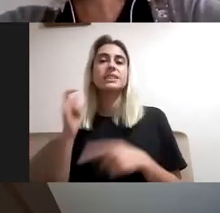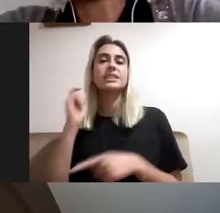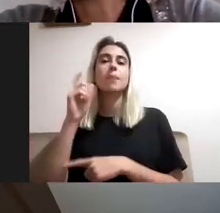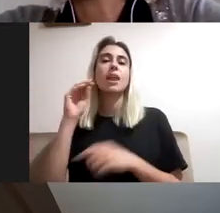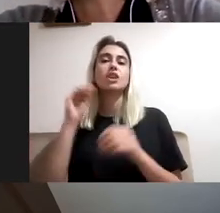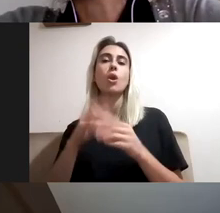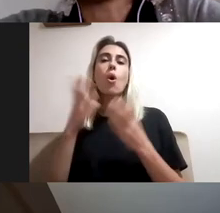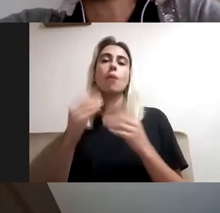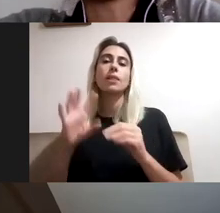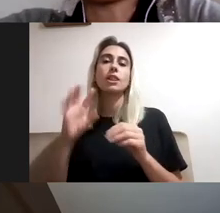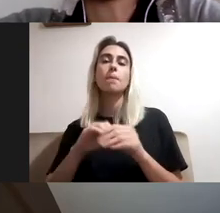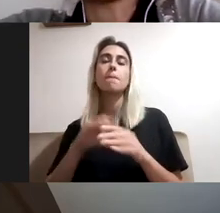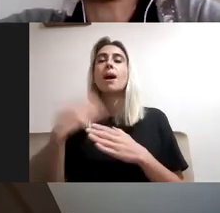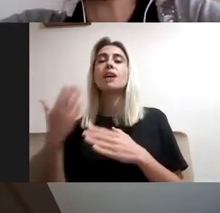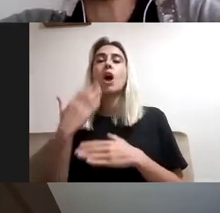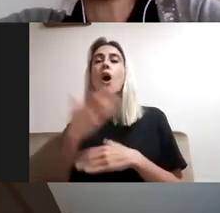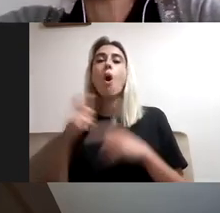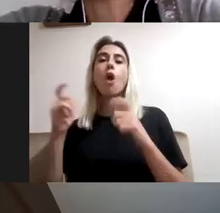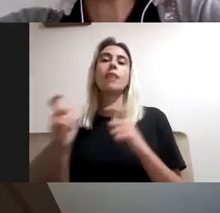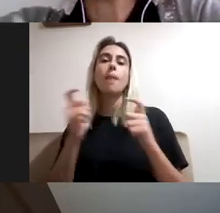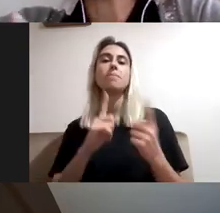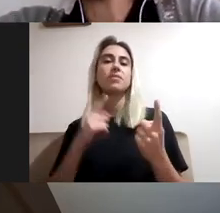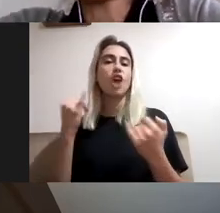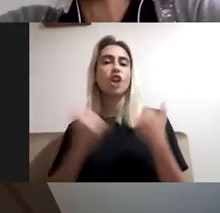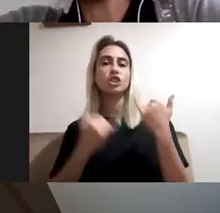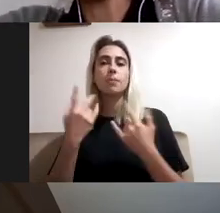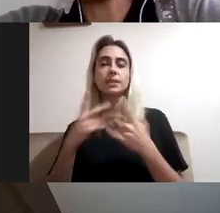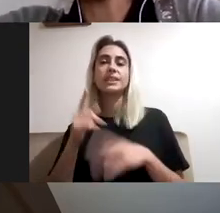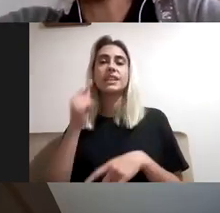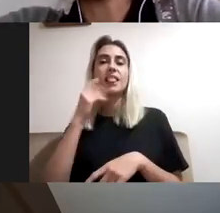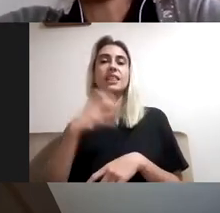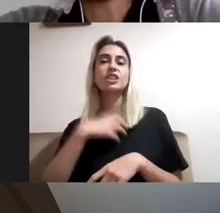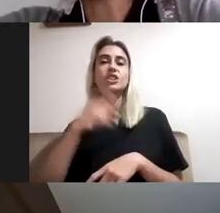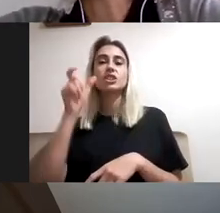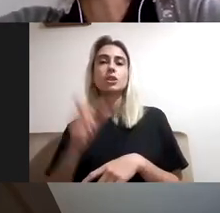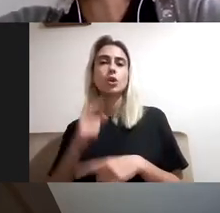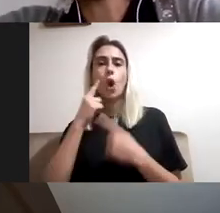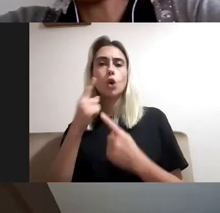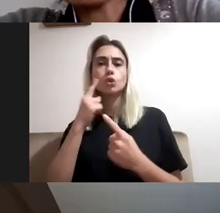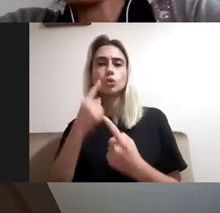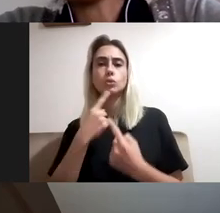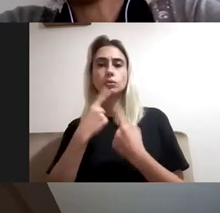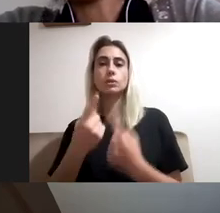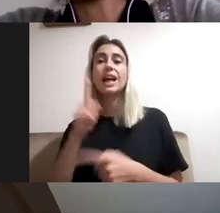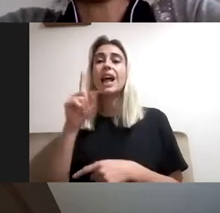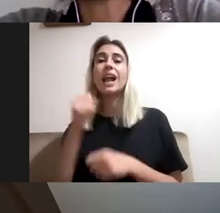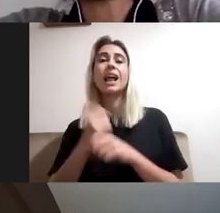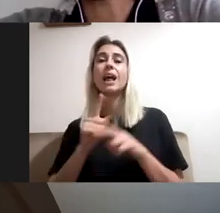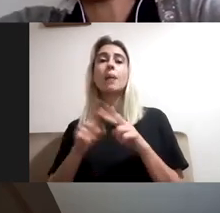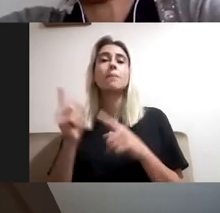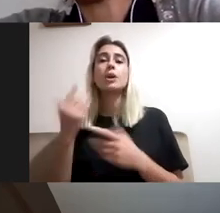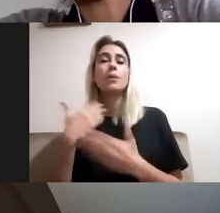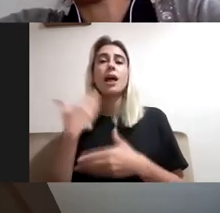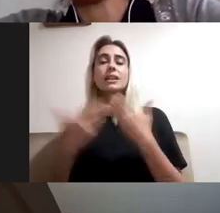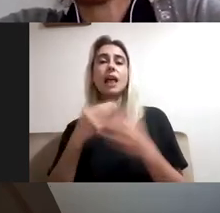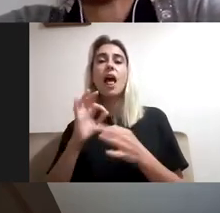olmadığı için belki başka ortamlarda da tartışabiliriz. Biraz kendi kişisel görüşlerimi de sundum. Ama Ilgın'ın biraz önce bahsettiği, aslında ekonomik